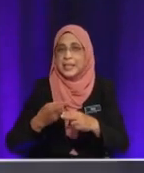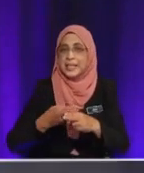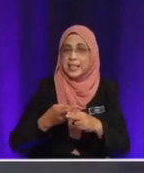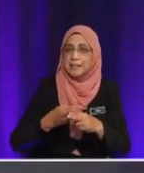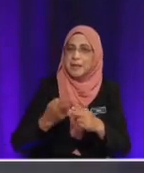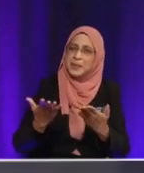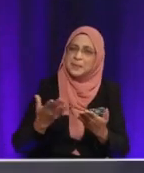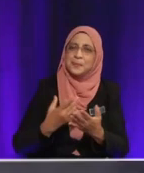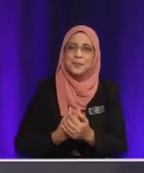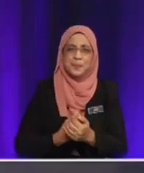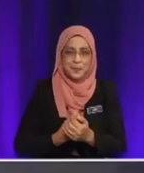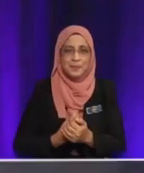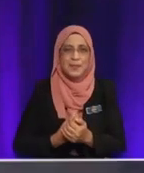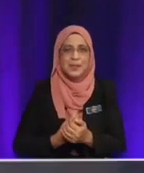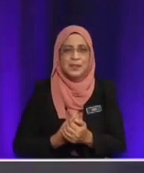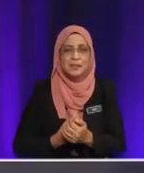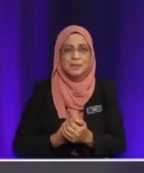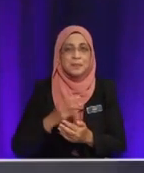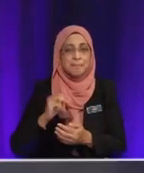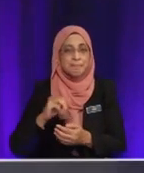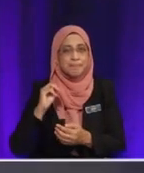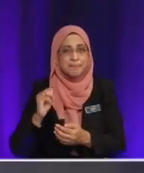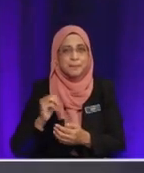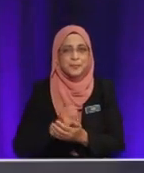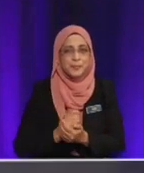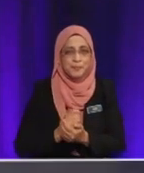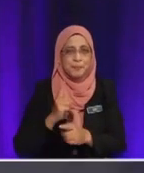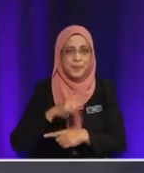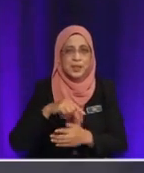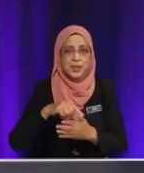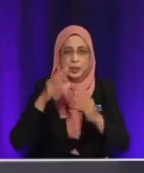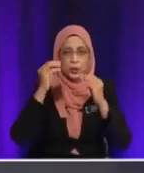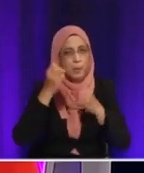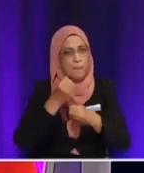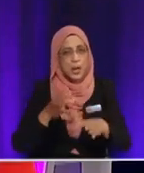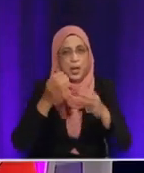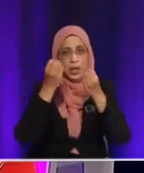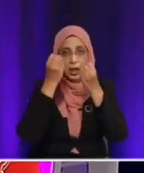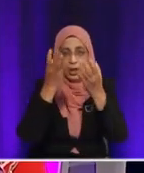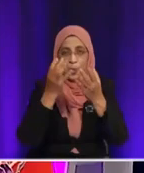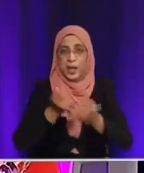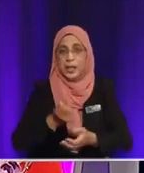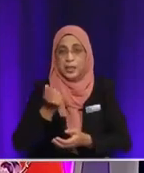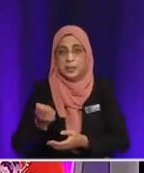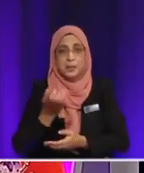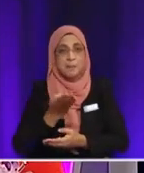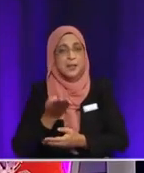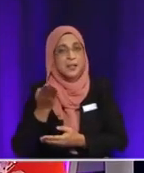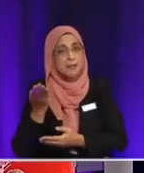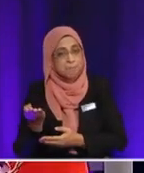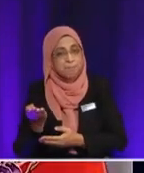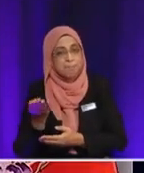dan juga cikgu Fatin. Okey. Okey, murid-murid. Okey. Hari ini cikgu dah terangkan keseluruhan alatan dan